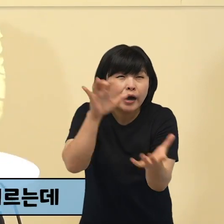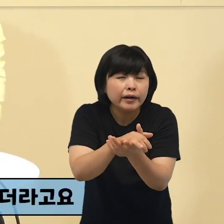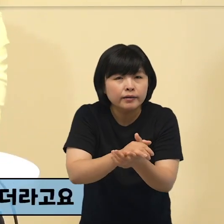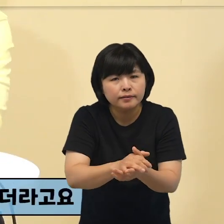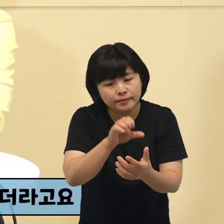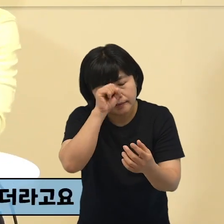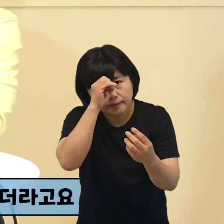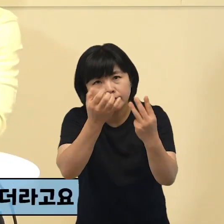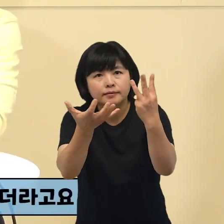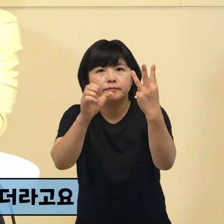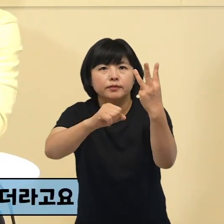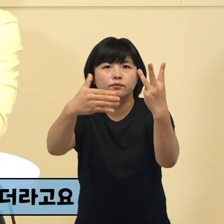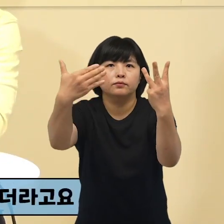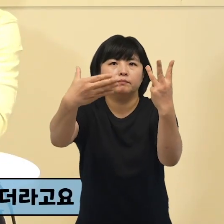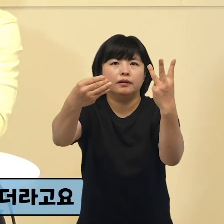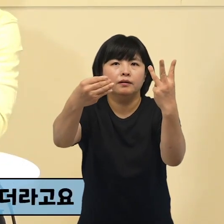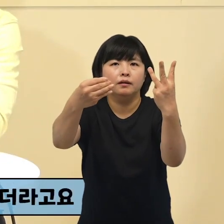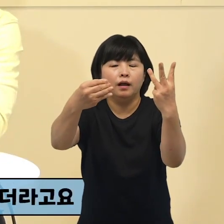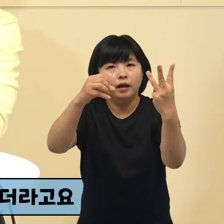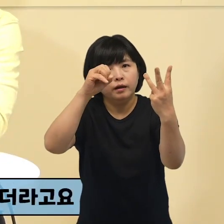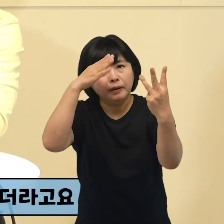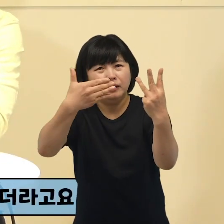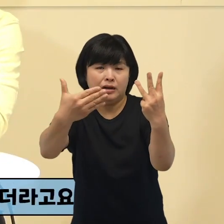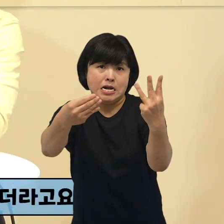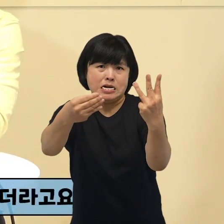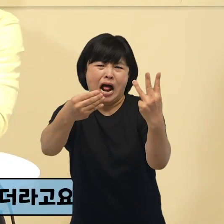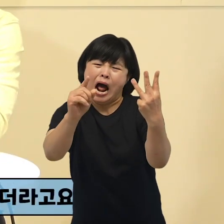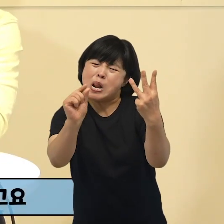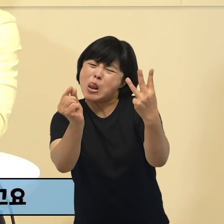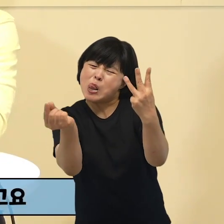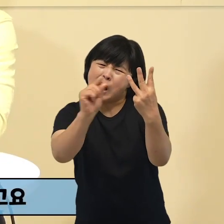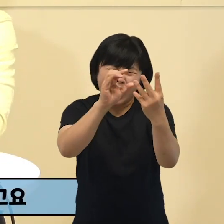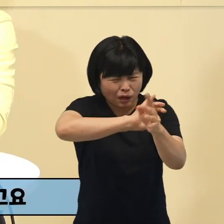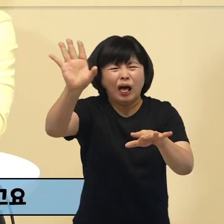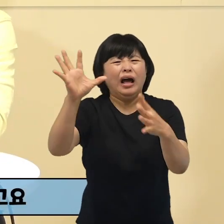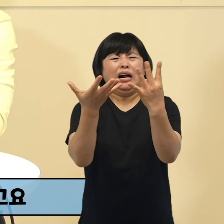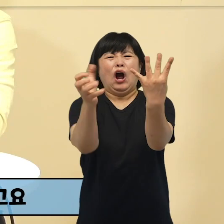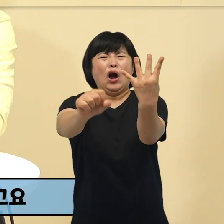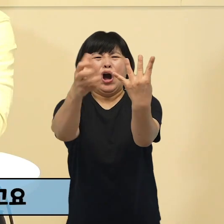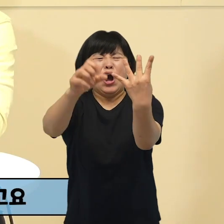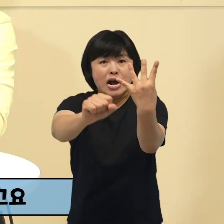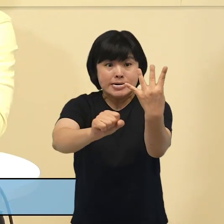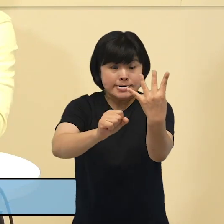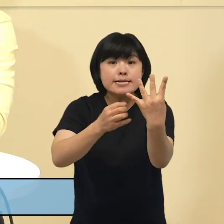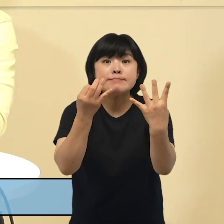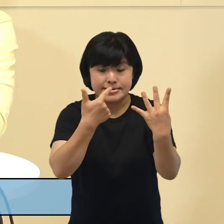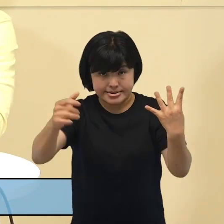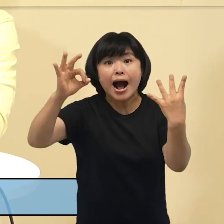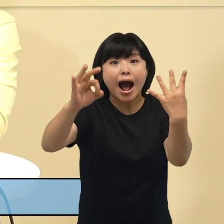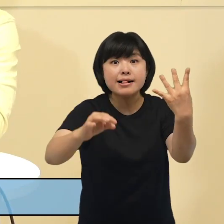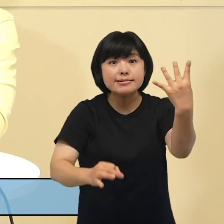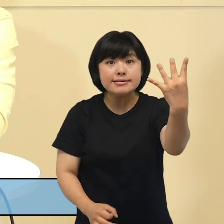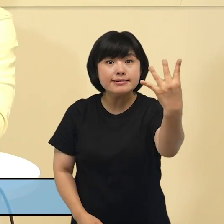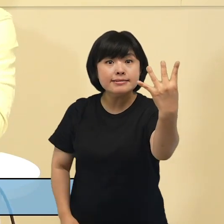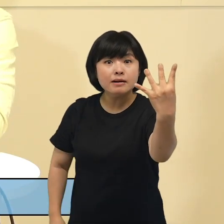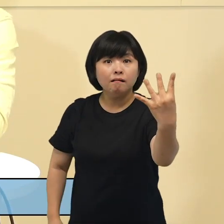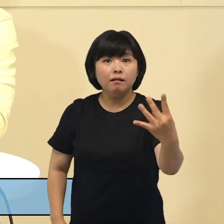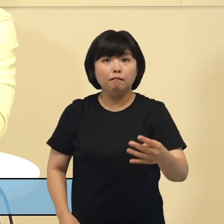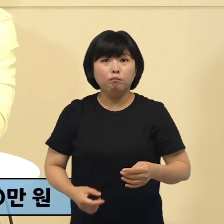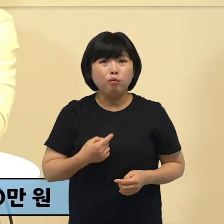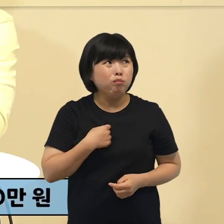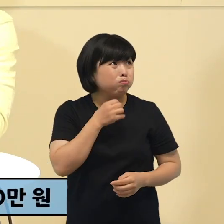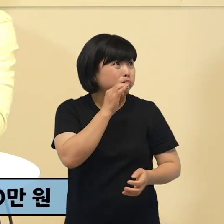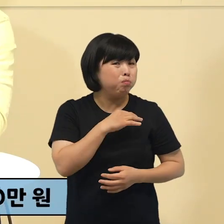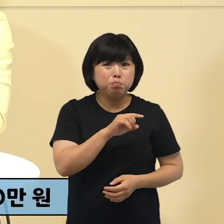기르는데 한 3억 9천만 원 정도가 든다고 하더라고요. 반올림하면 4억 정도 돼요. 4억이 사실 큰 돈이잖아요. 상당히